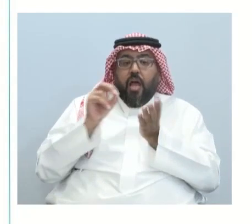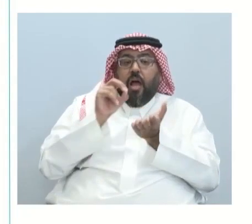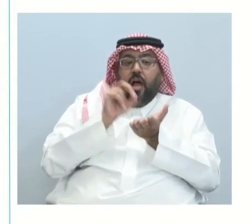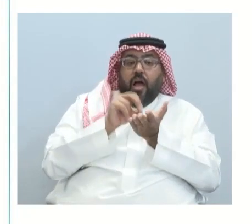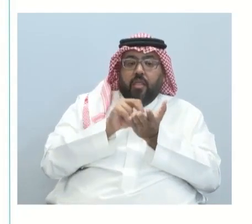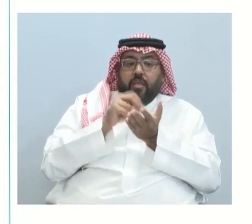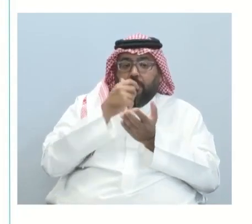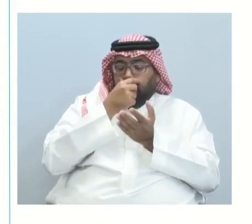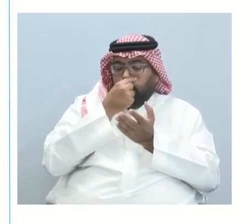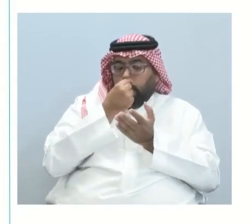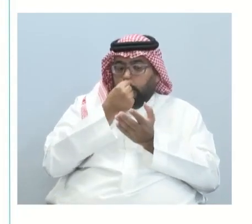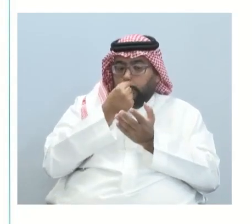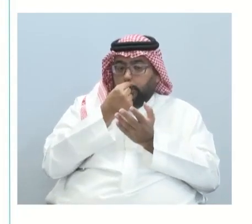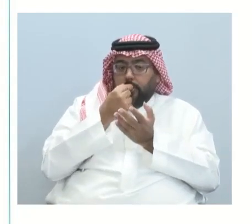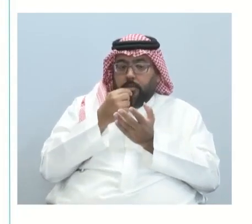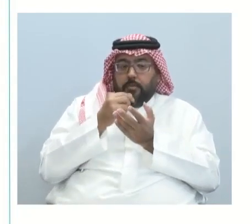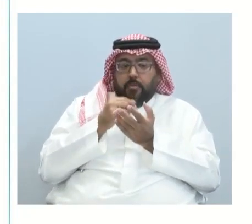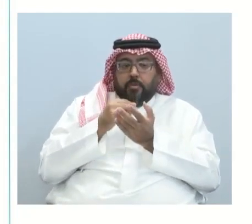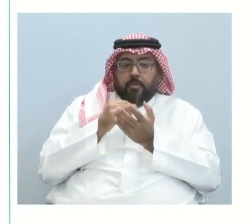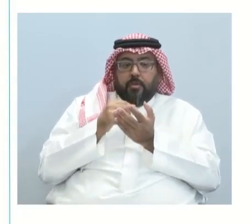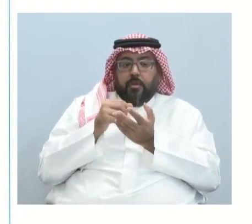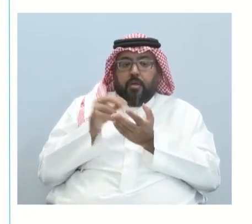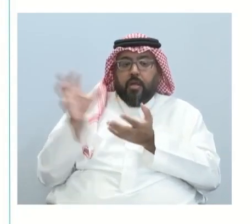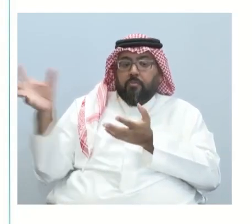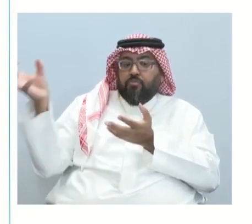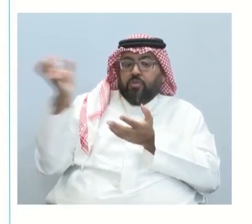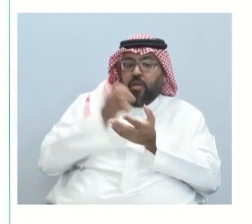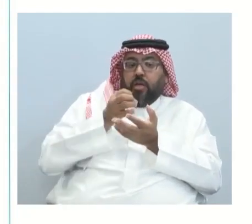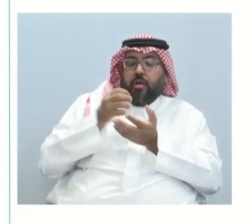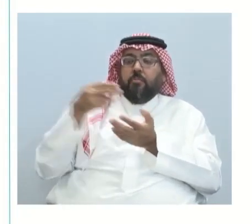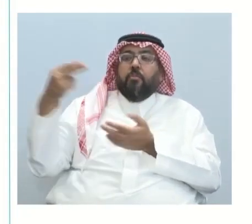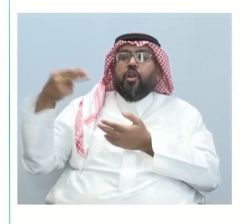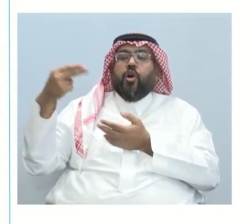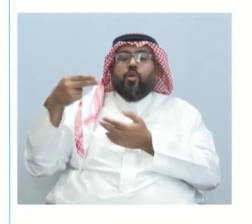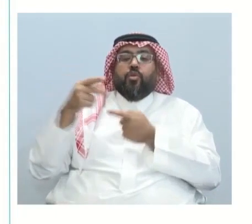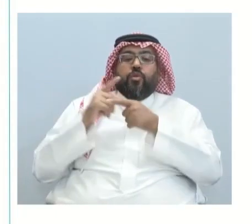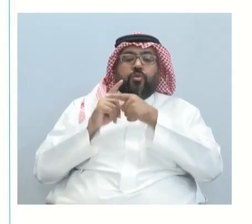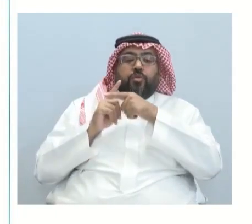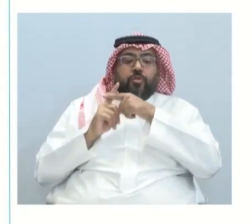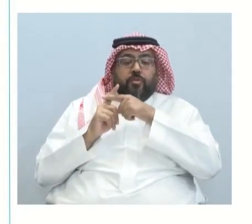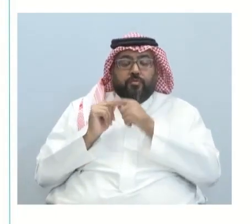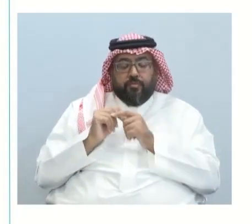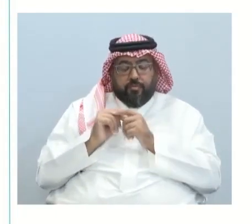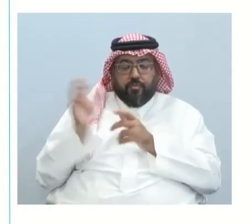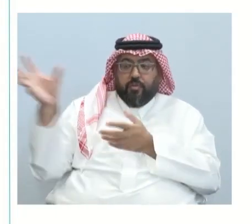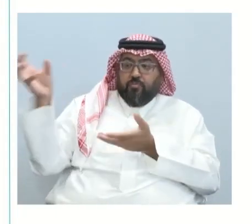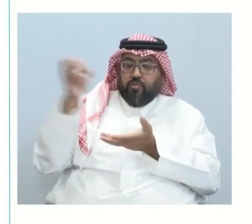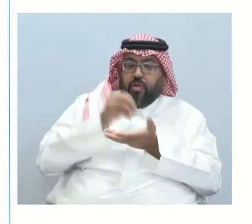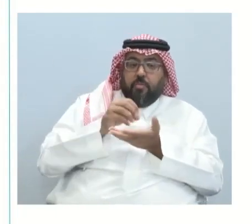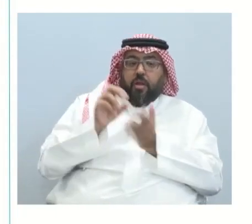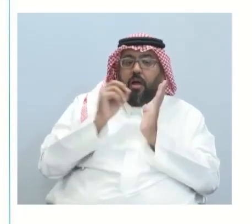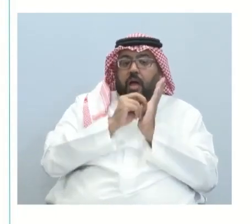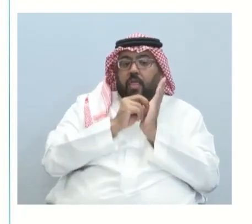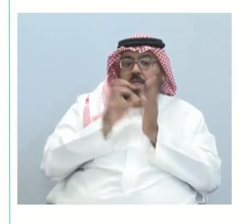بحسب برونسد لاوري مستقبل لمين مستقبل لايون الهيدروجين